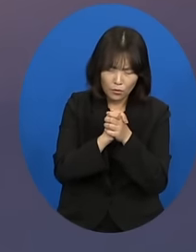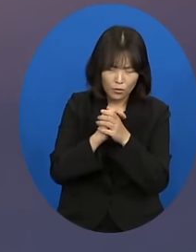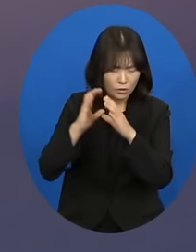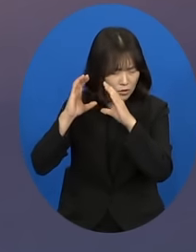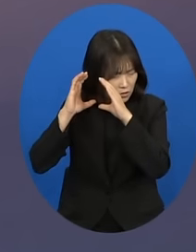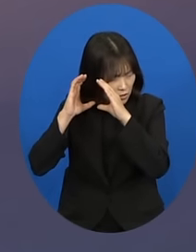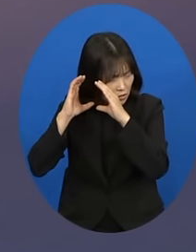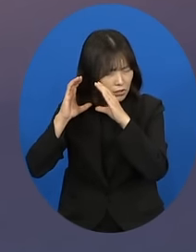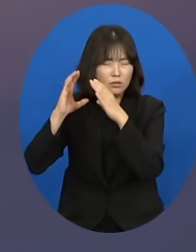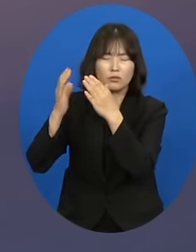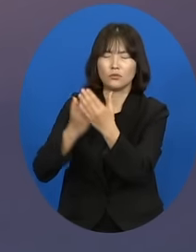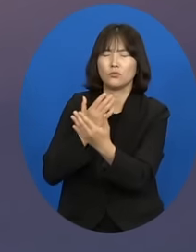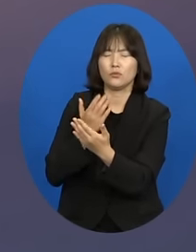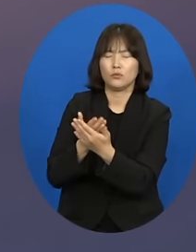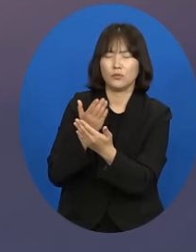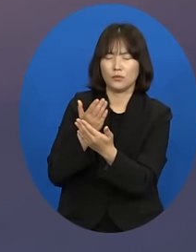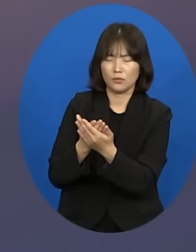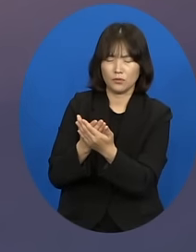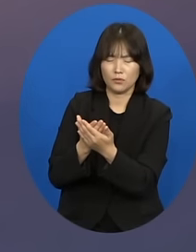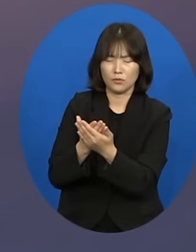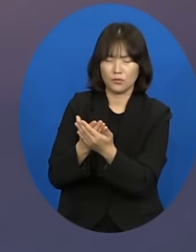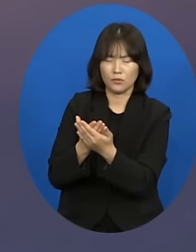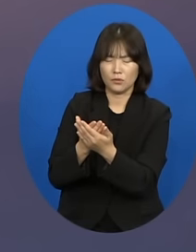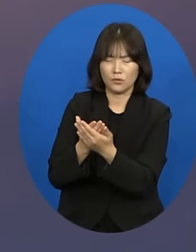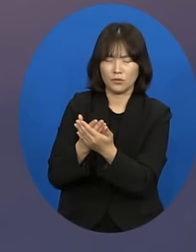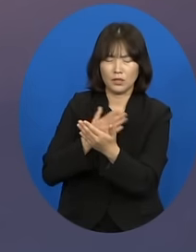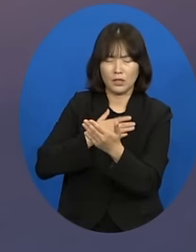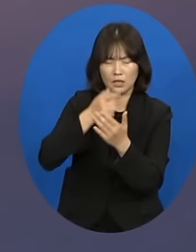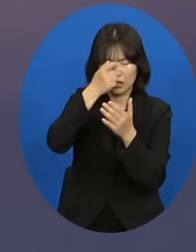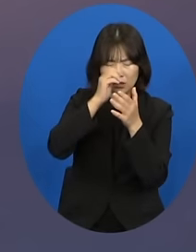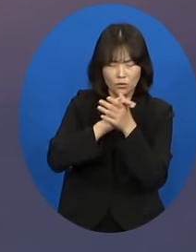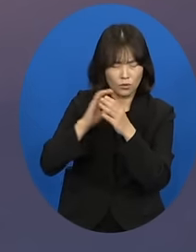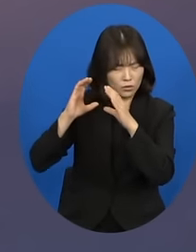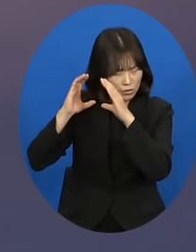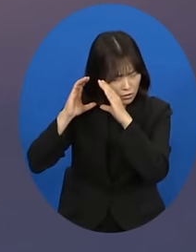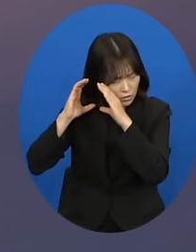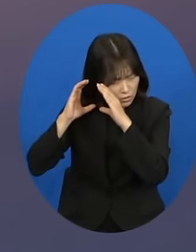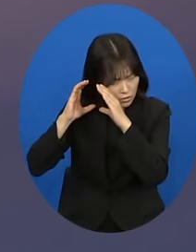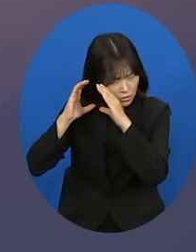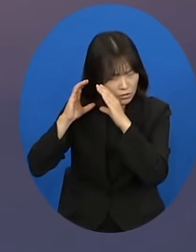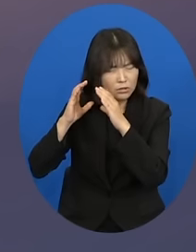들어주십시오. 주님, 그저 내 기도를 들어주시면 족합니다.